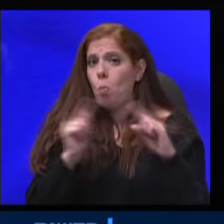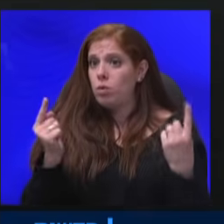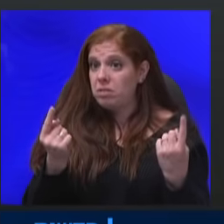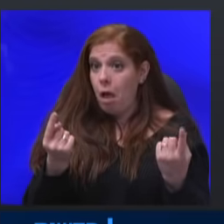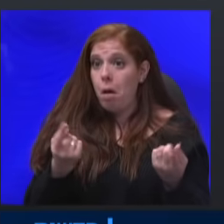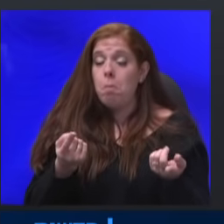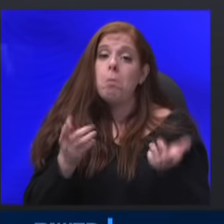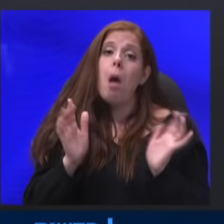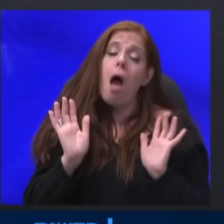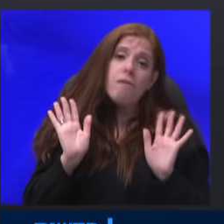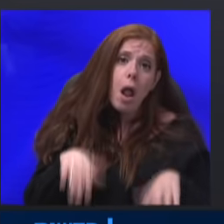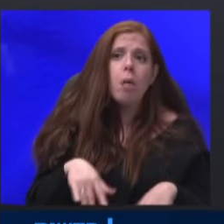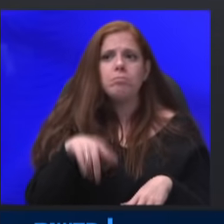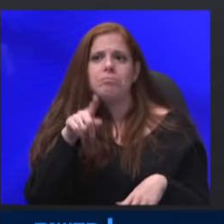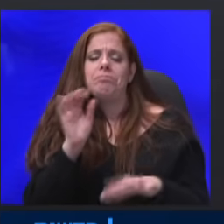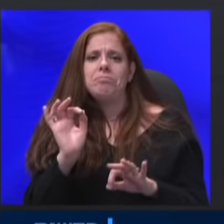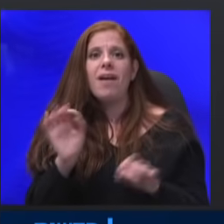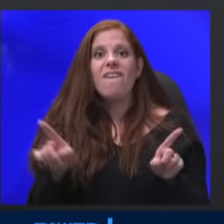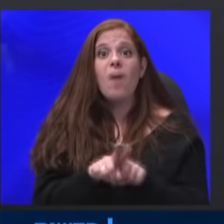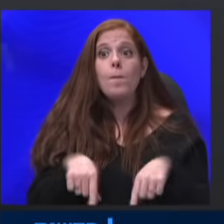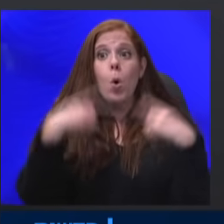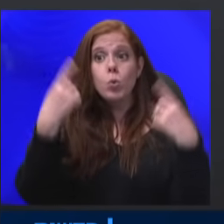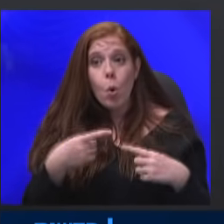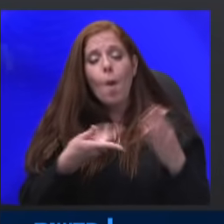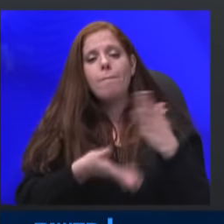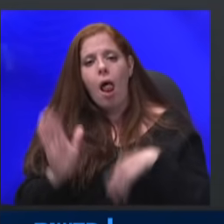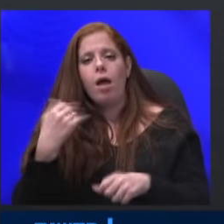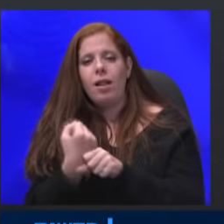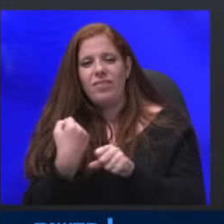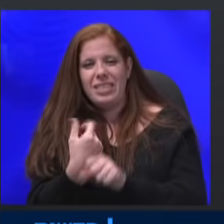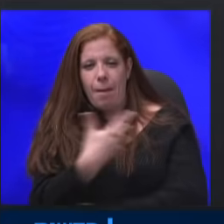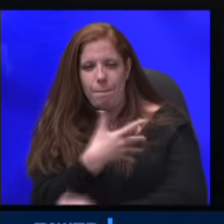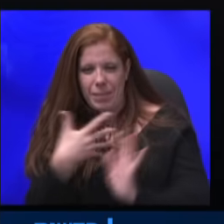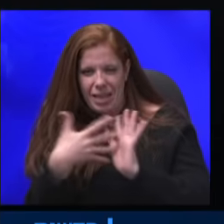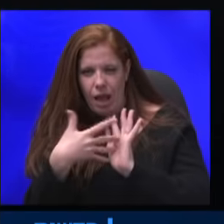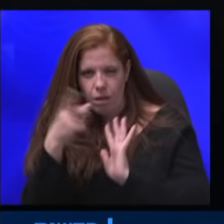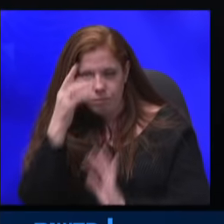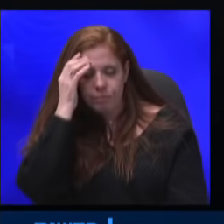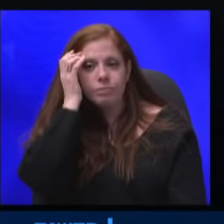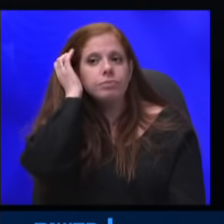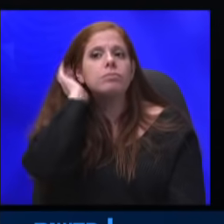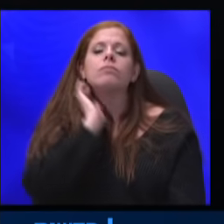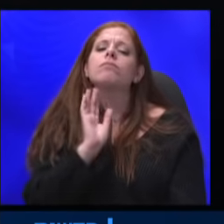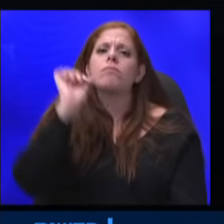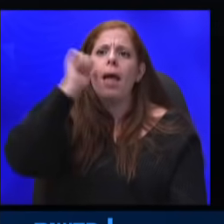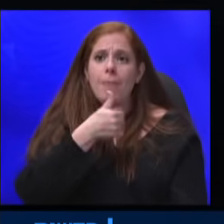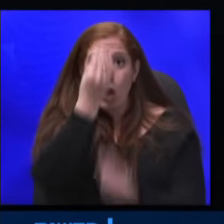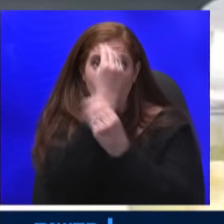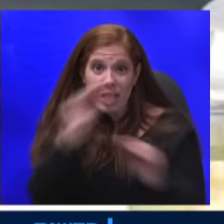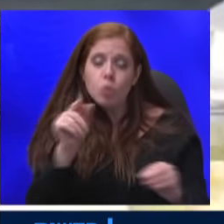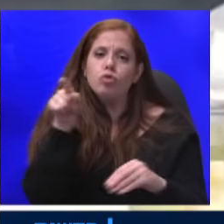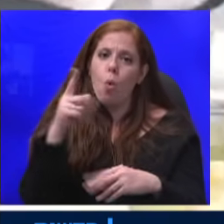מוזר, אבל בכל אופן, כבר באותו יום הוא הלך לבצע את הבדיקה. למחרת הודיעו לו שהוא